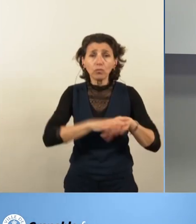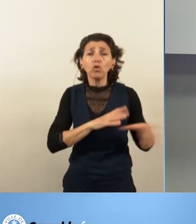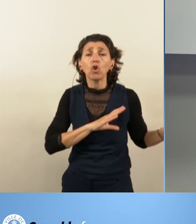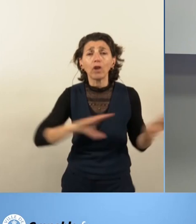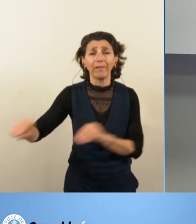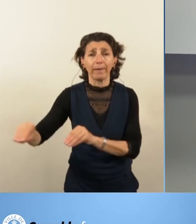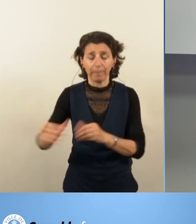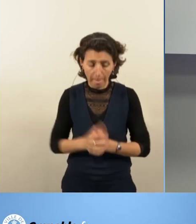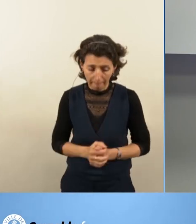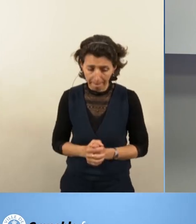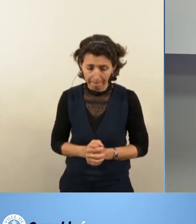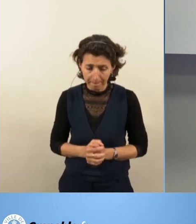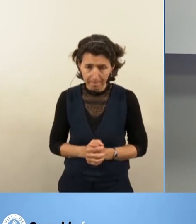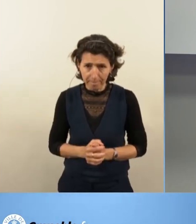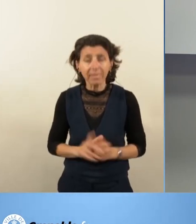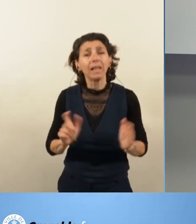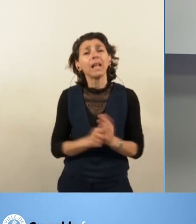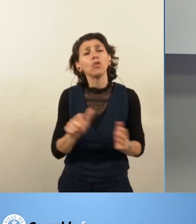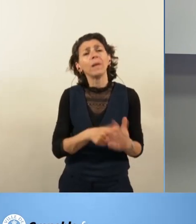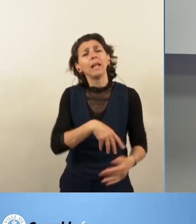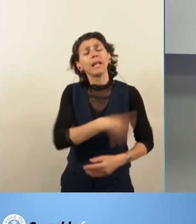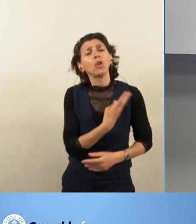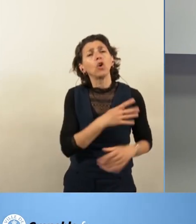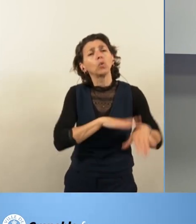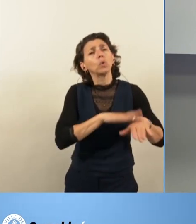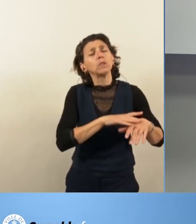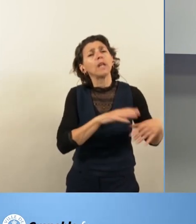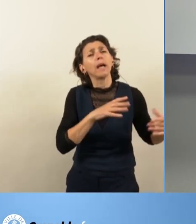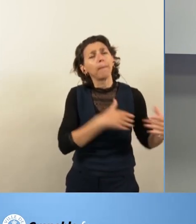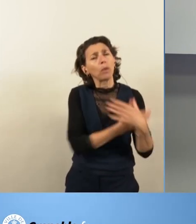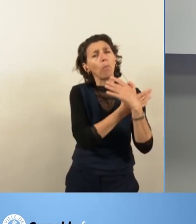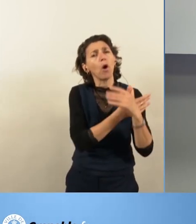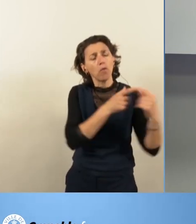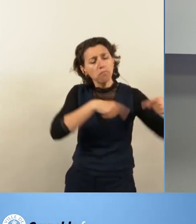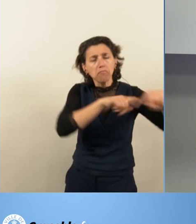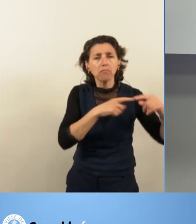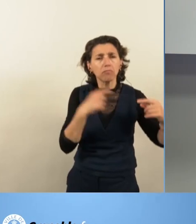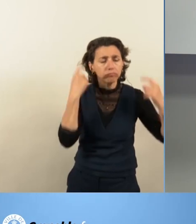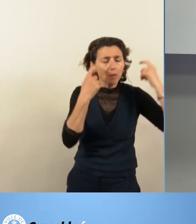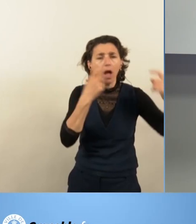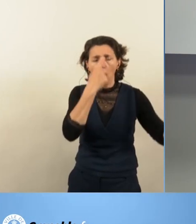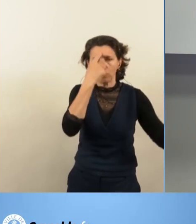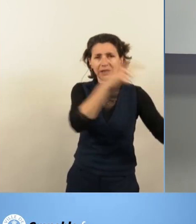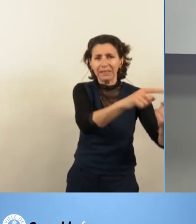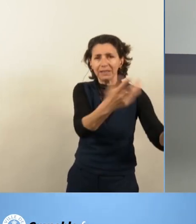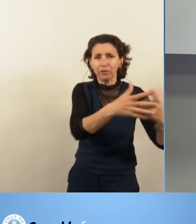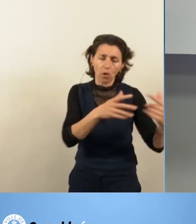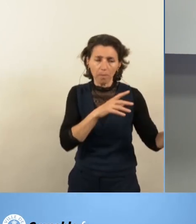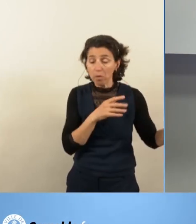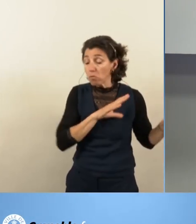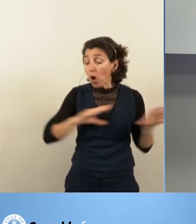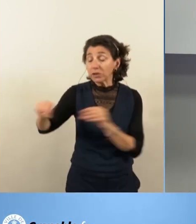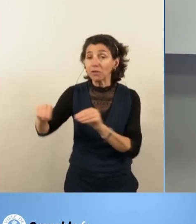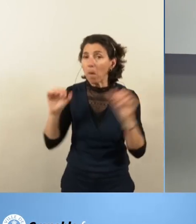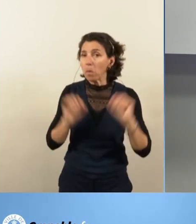le Conseil métropolitain en 2014 c'était fixé l'objectif de discuter de potentiels suite de transfert c'était fixé un